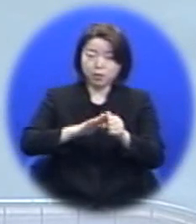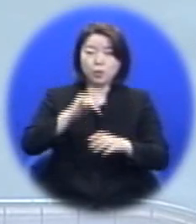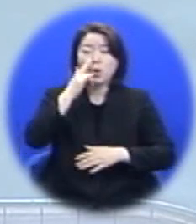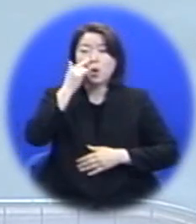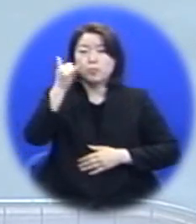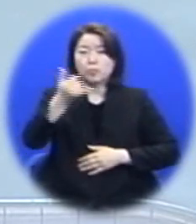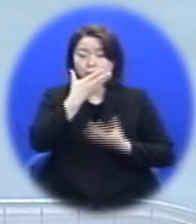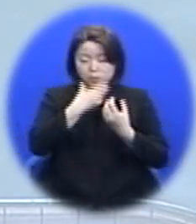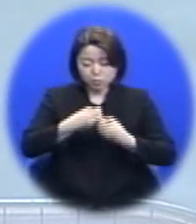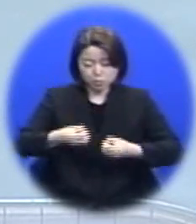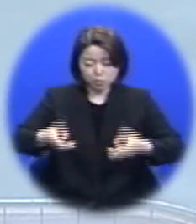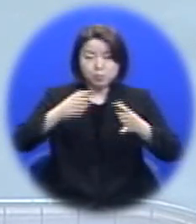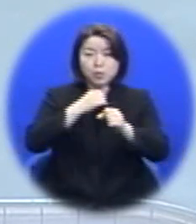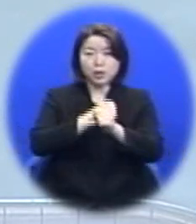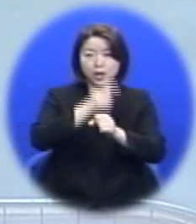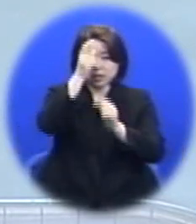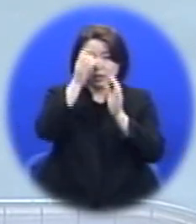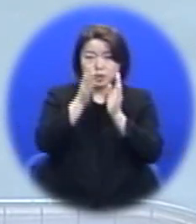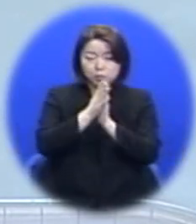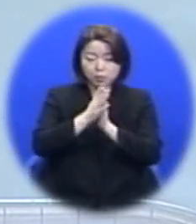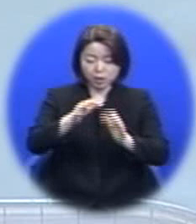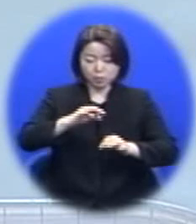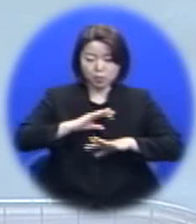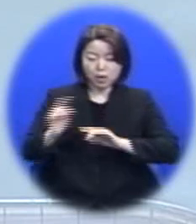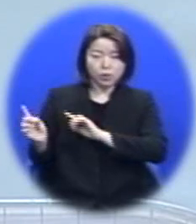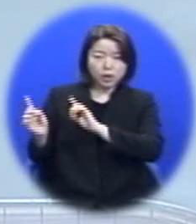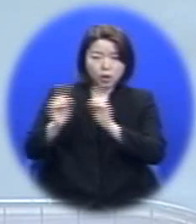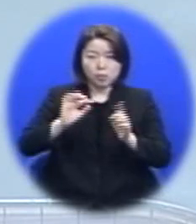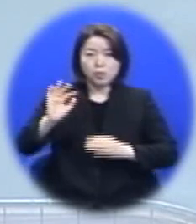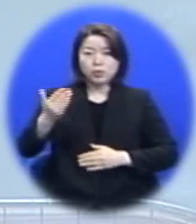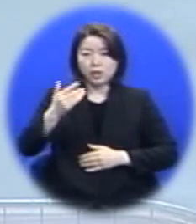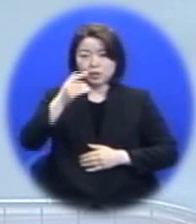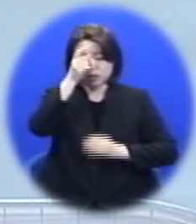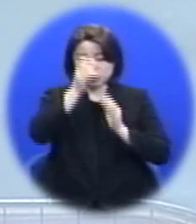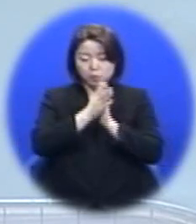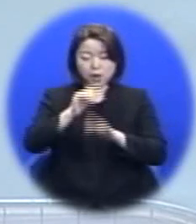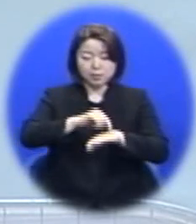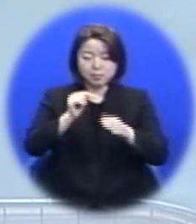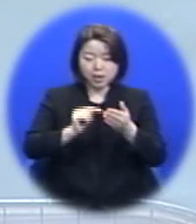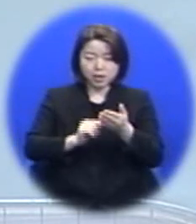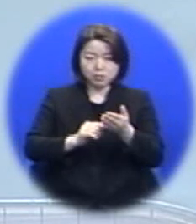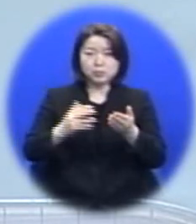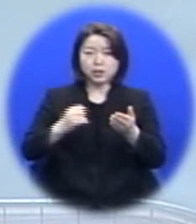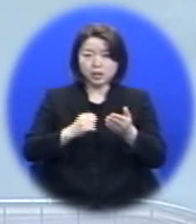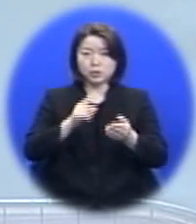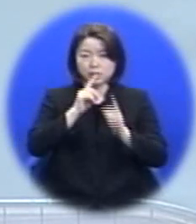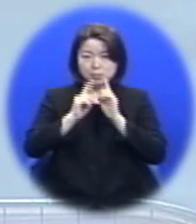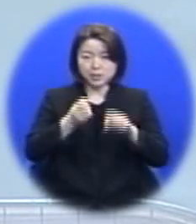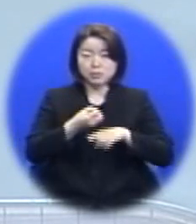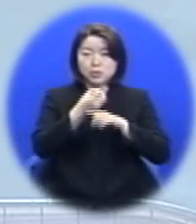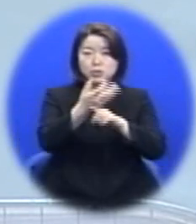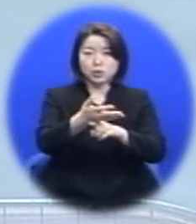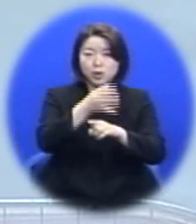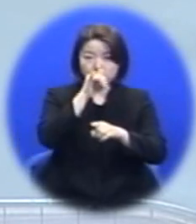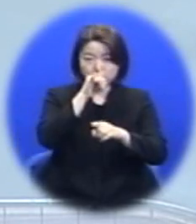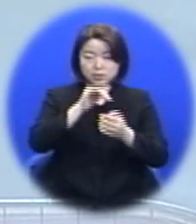축복하는 기도가 놀랍게 회복되기를 기도하는 마음으로 이 말씀을 전하고 있습니다.